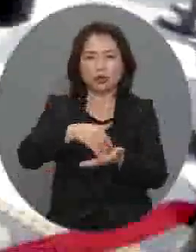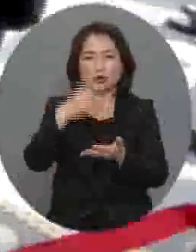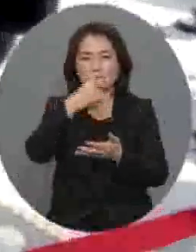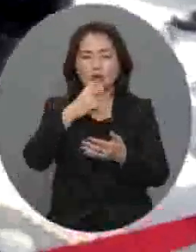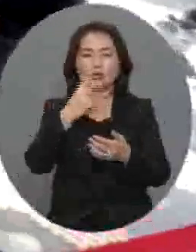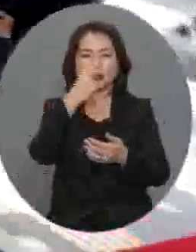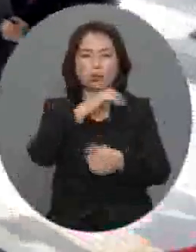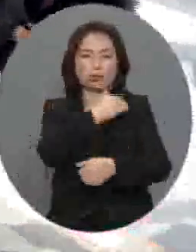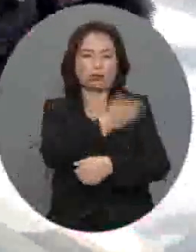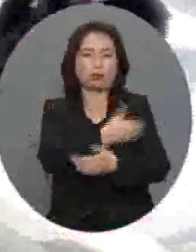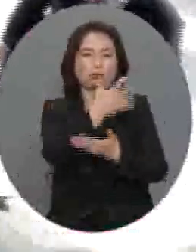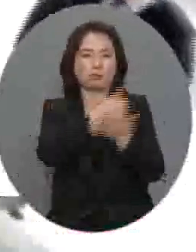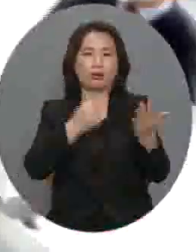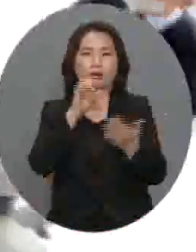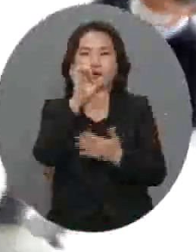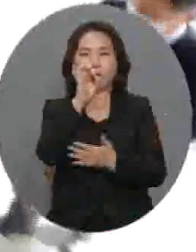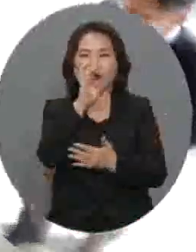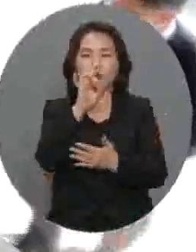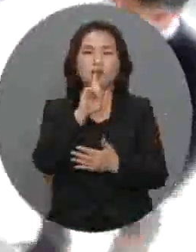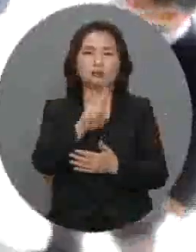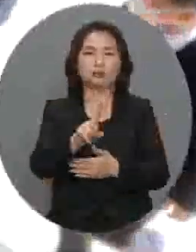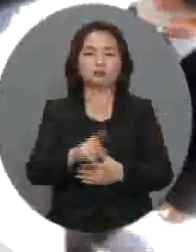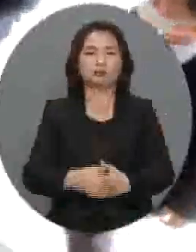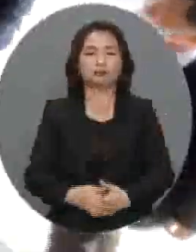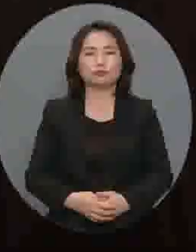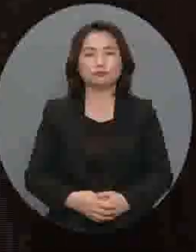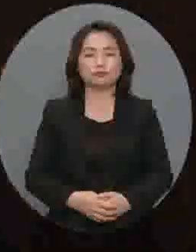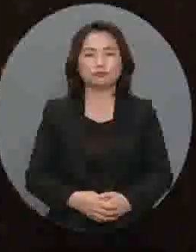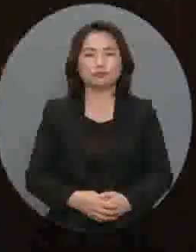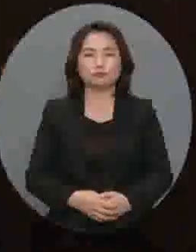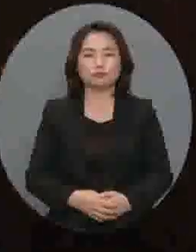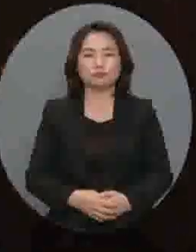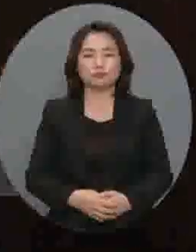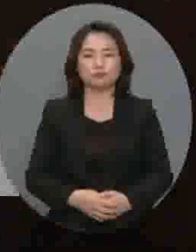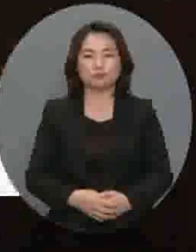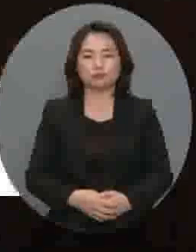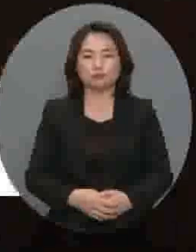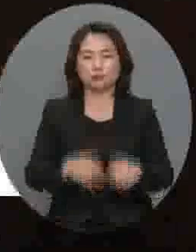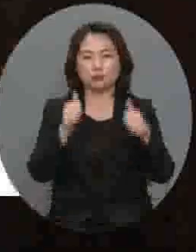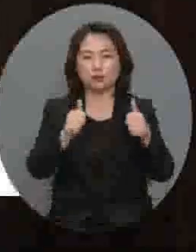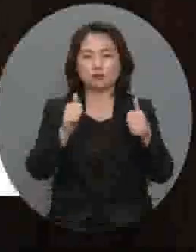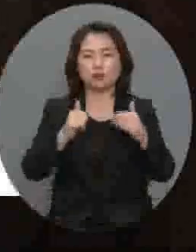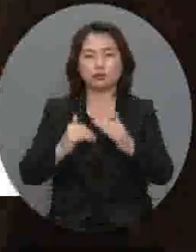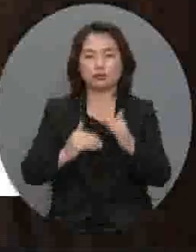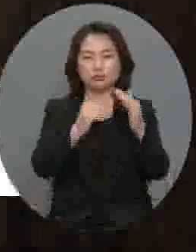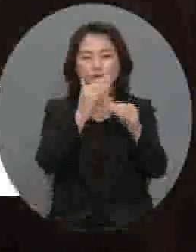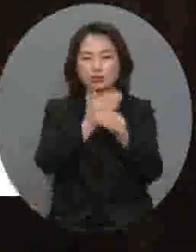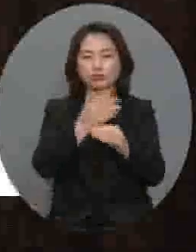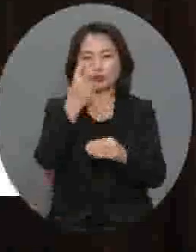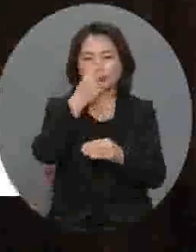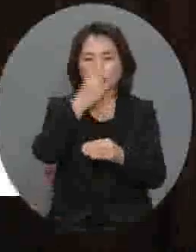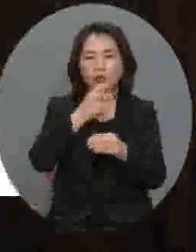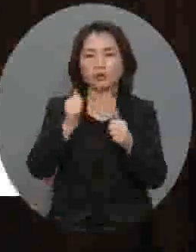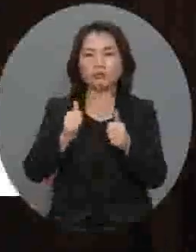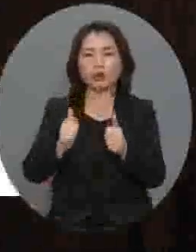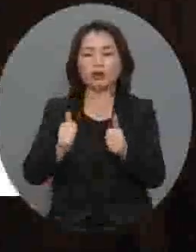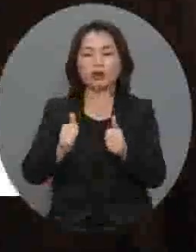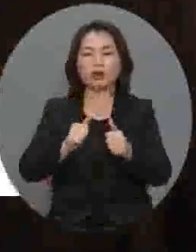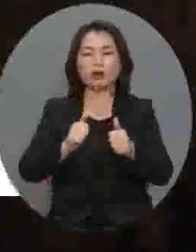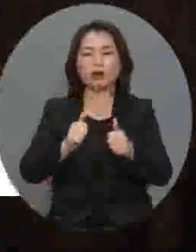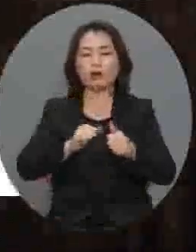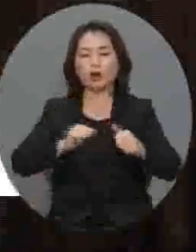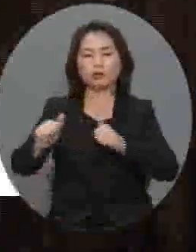검찰 수사권을 박탈해서는 안 된다고 밝혔습니다. 재판의 준비 과정이 수사와 또 법정